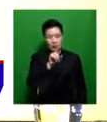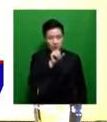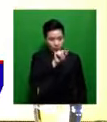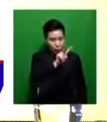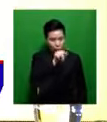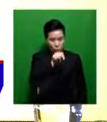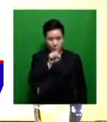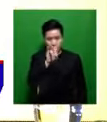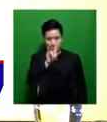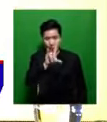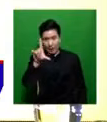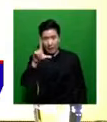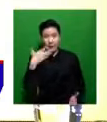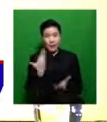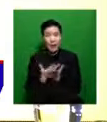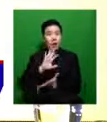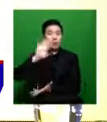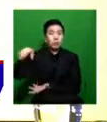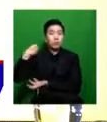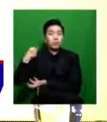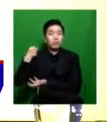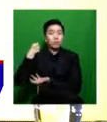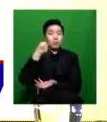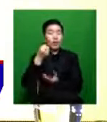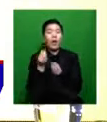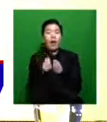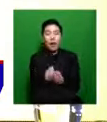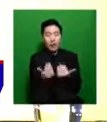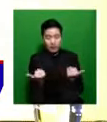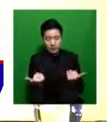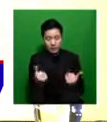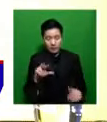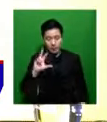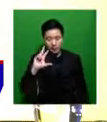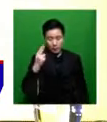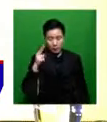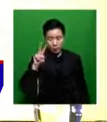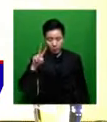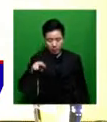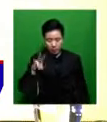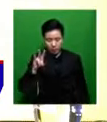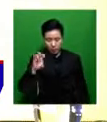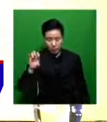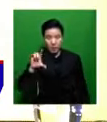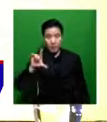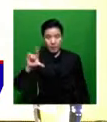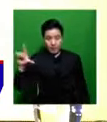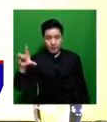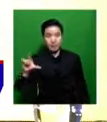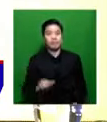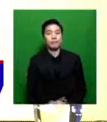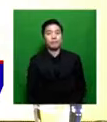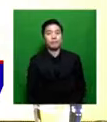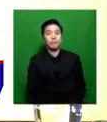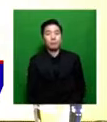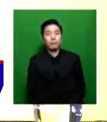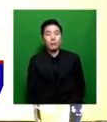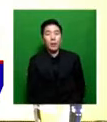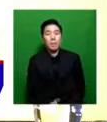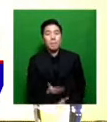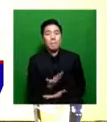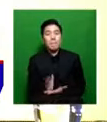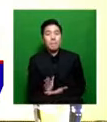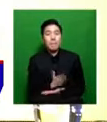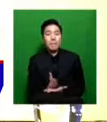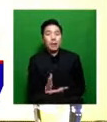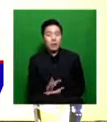แล้วก็วงเงินนะคะที่วันนี้ครม.อนุมัติก็คือ 32,700 ล้านบาทโดยจะแบ่งเป็นส่ว